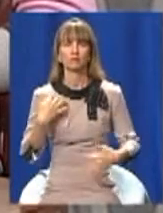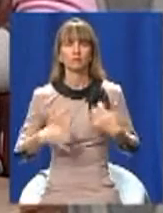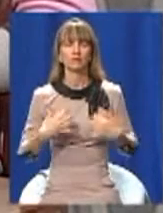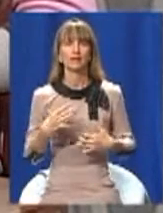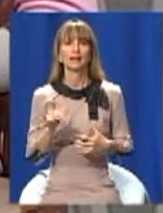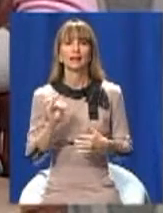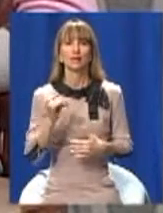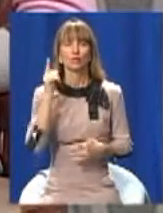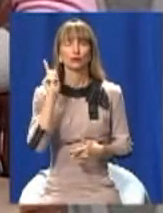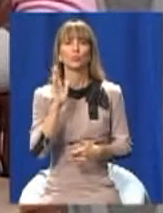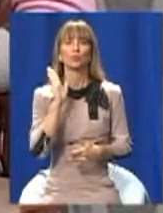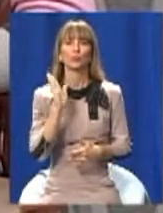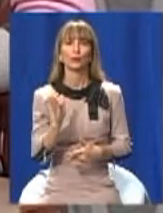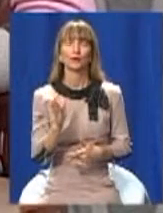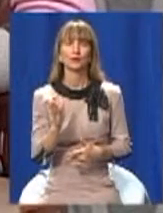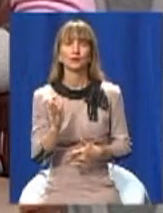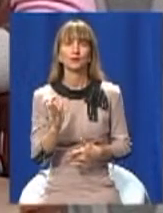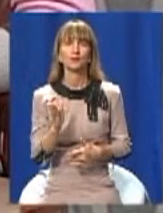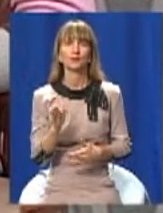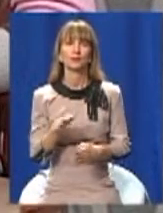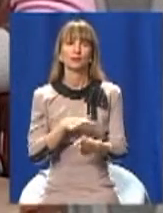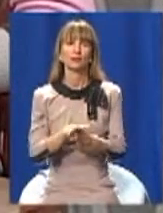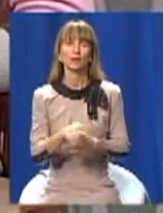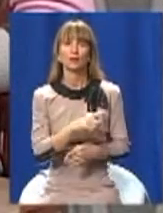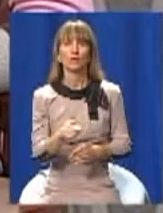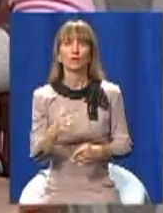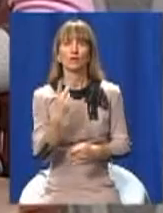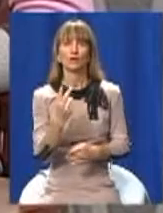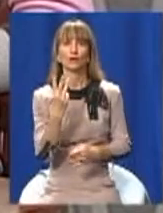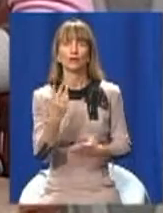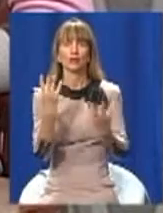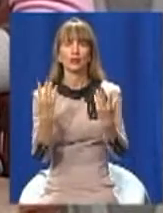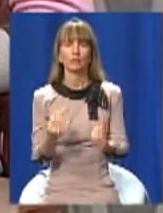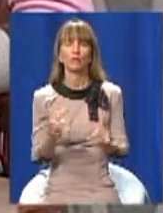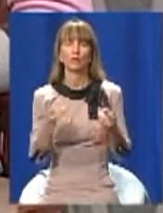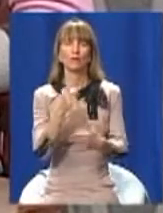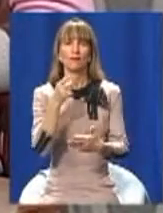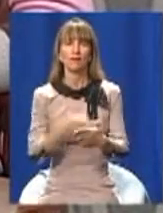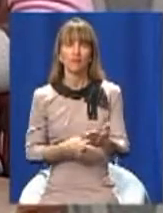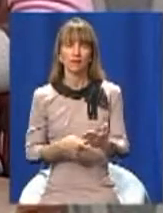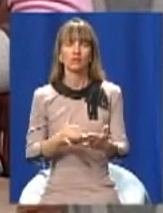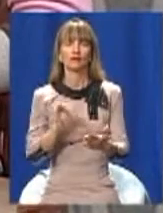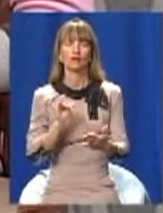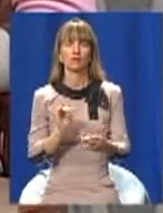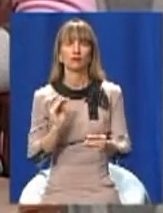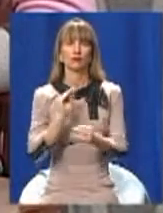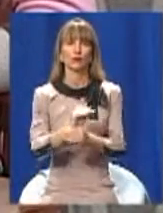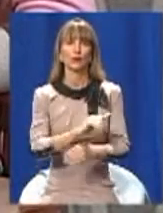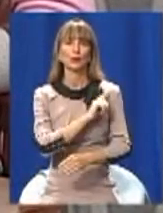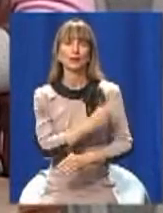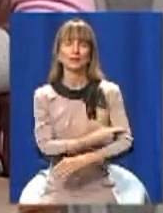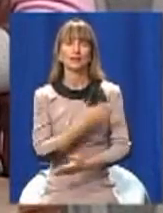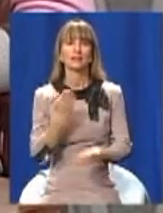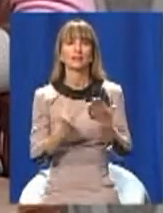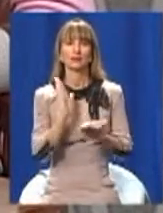думати, що вона там буде або там справдиться протягом 2-3 днів. Треба вірити та прикладати, звичайно, зусиль. Бо якщо будеш